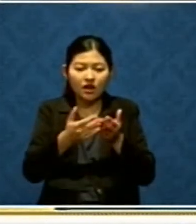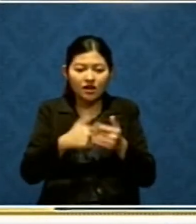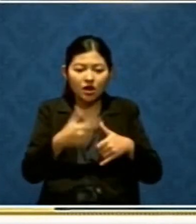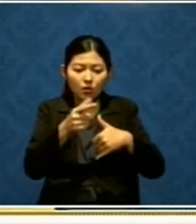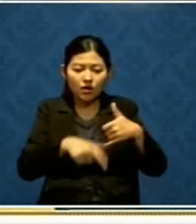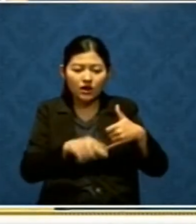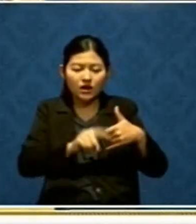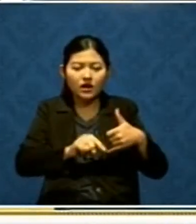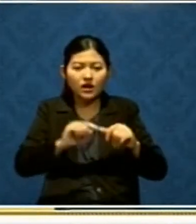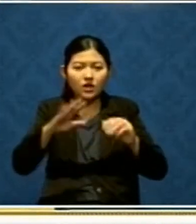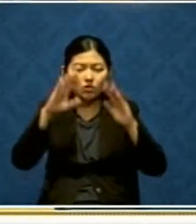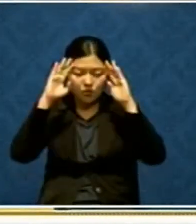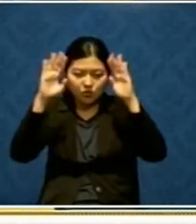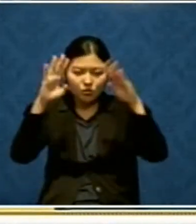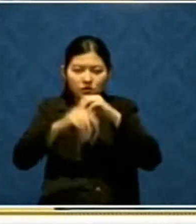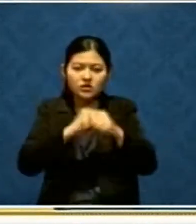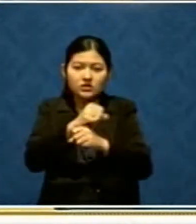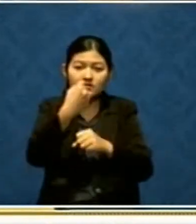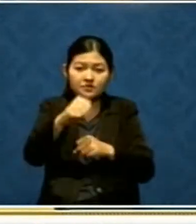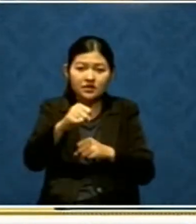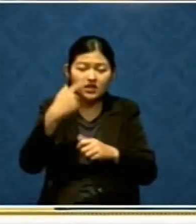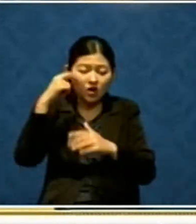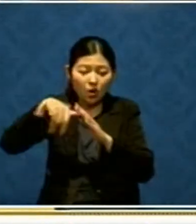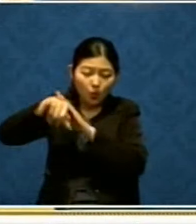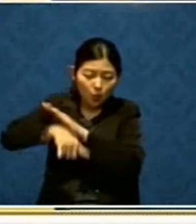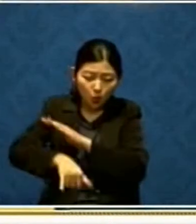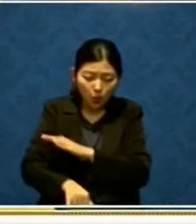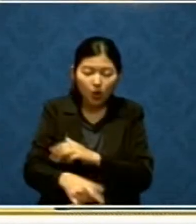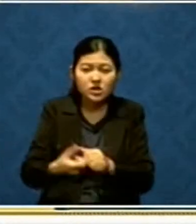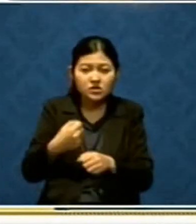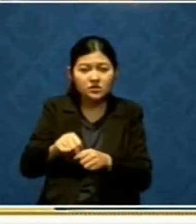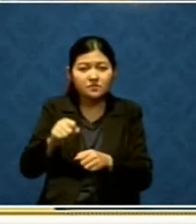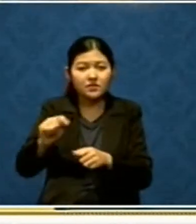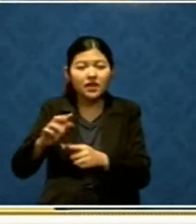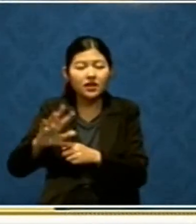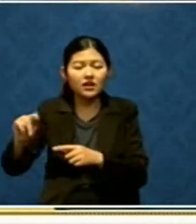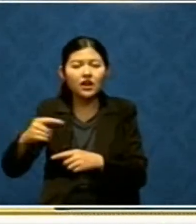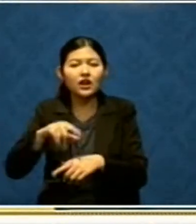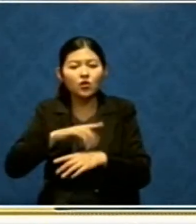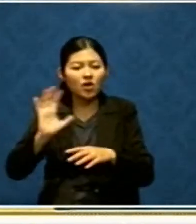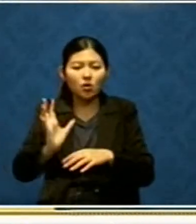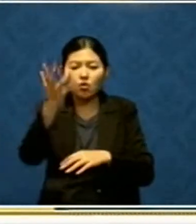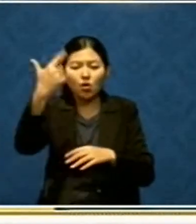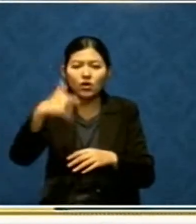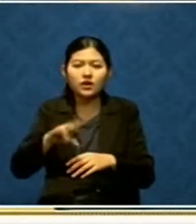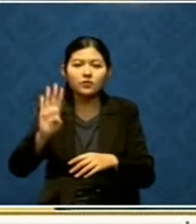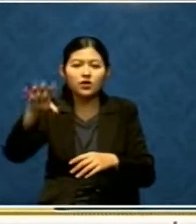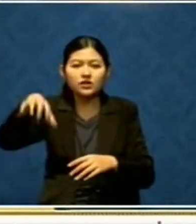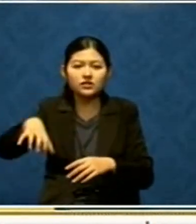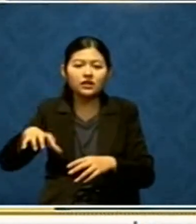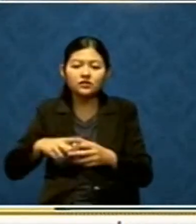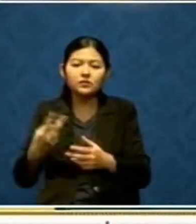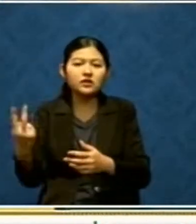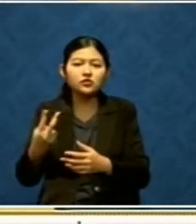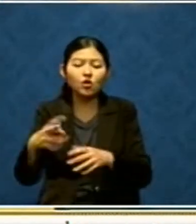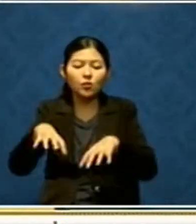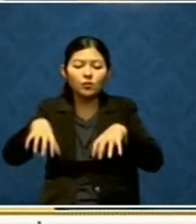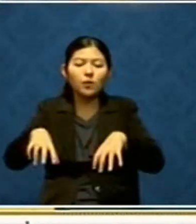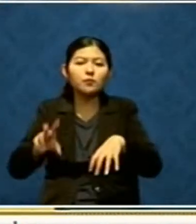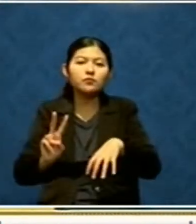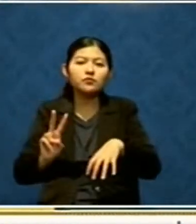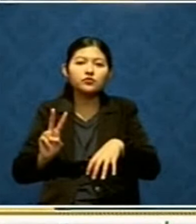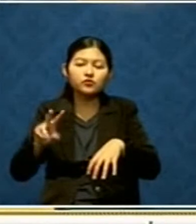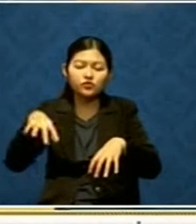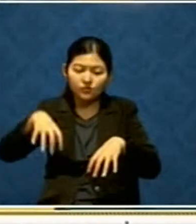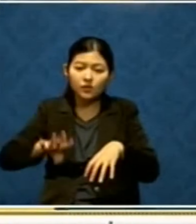ต้องเคยทำงานความลึก50เมตร 1,000 ตันแล้วก็ทั้งโลกมีอยู่แค่2บริษัทที่ทำได้กองทัพเรือก็รู้ดี200